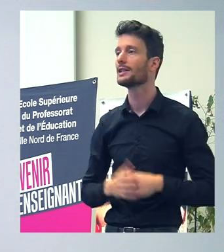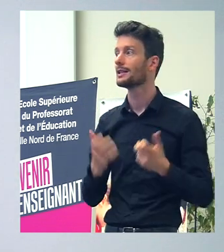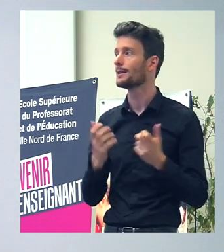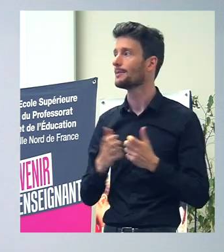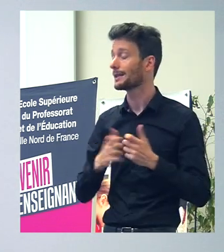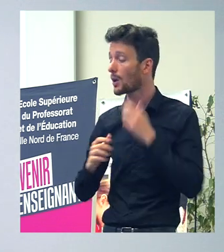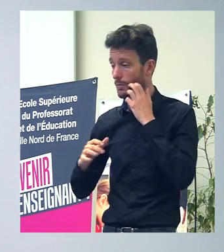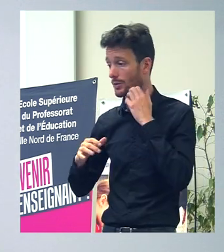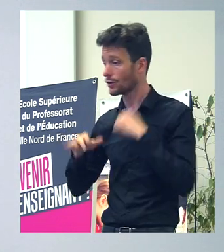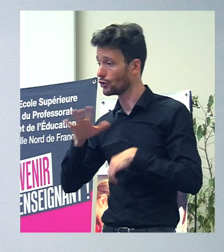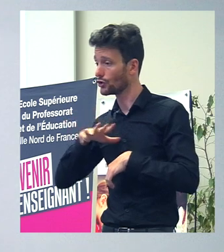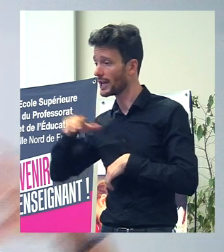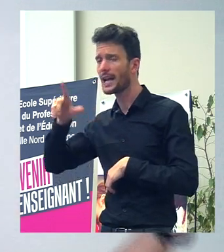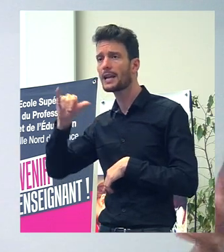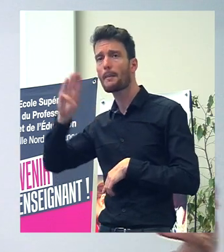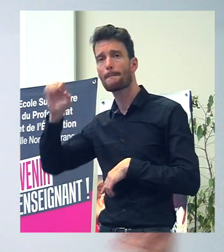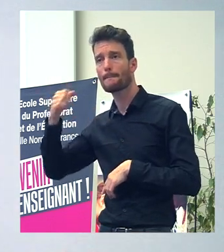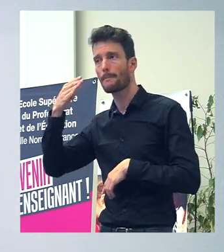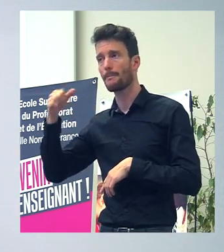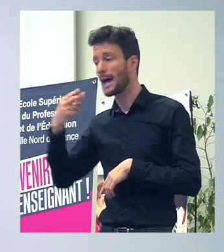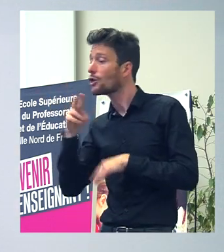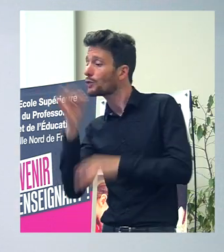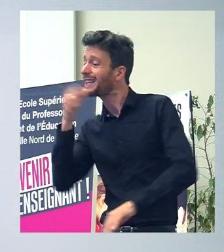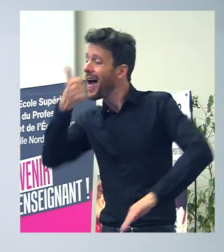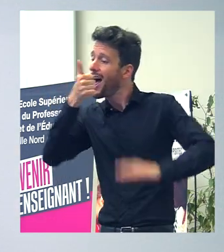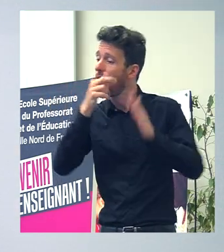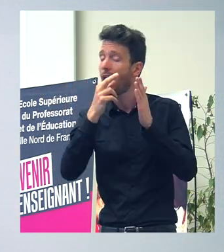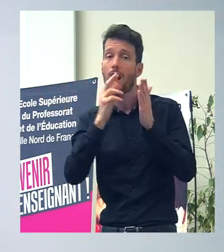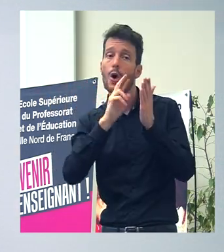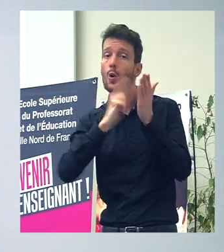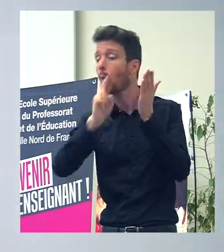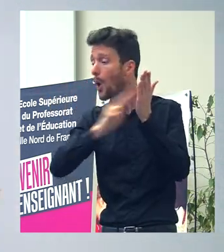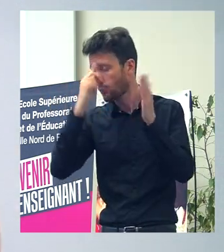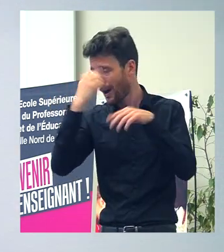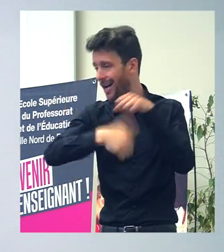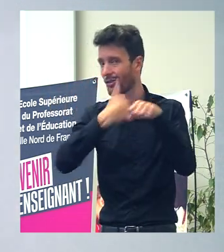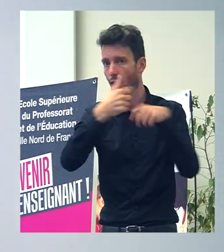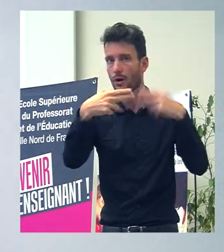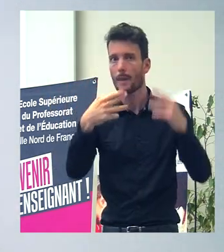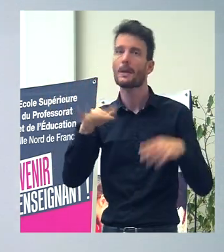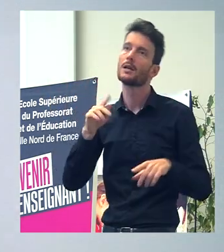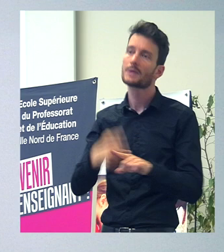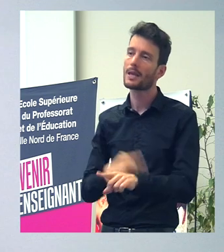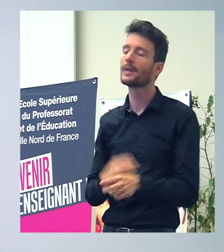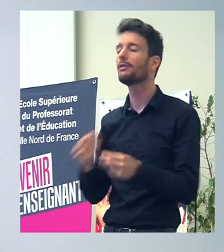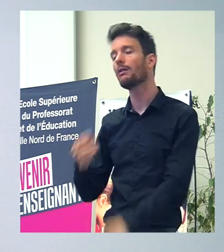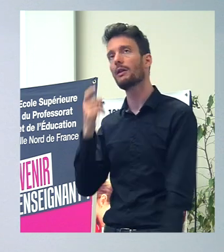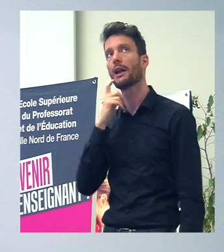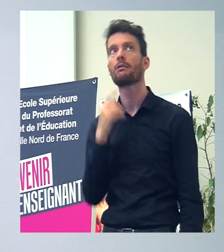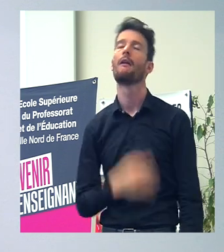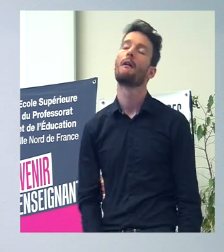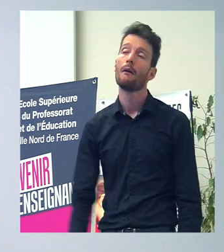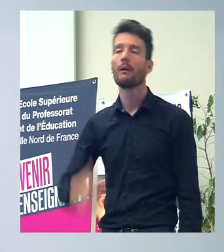par année scolaire. Bon, alors, vous voyez, on finit par lasser les gens, les élèves